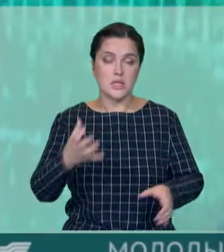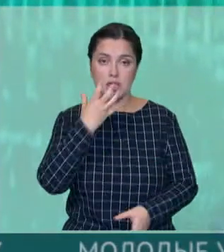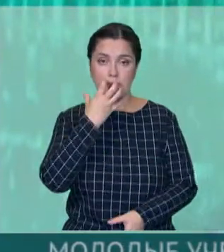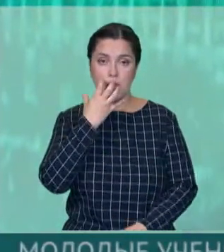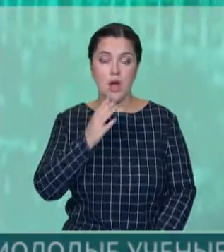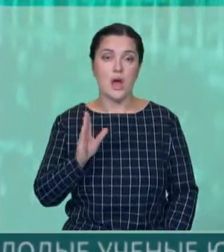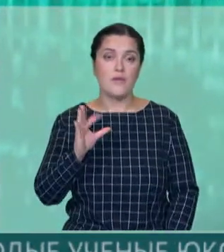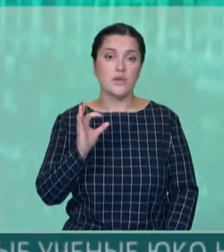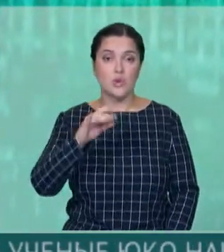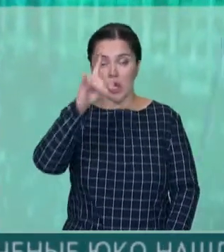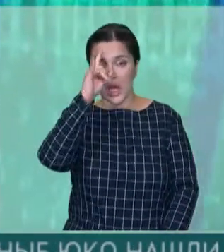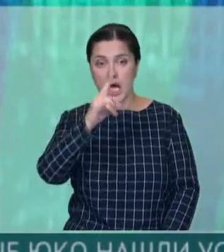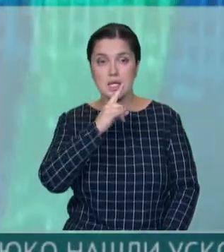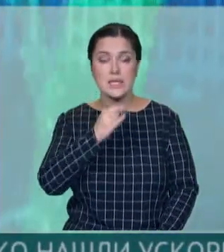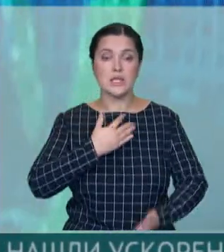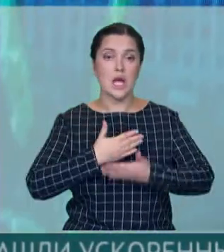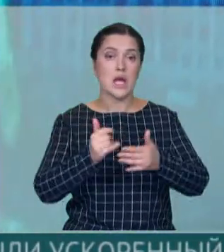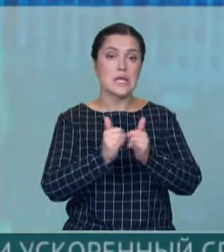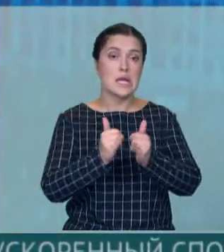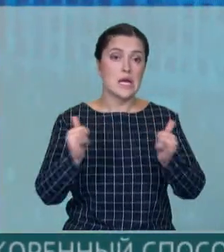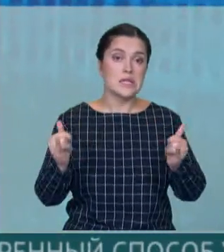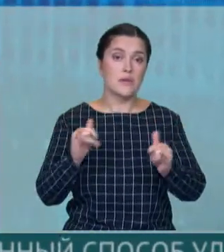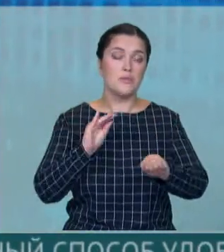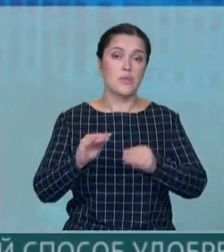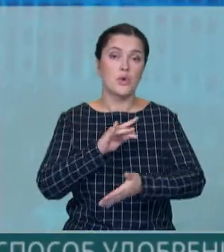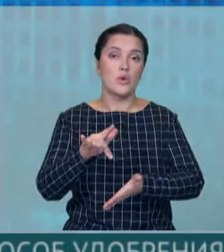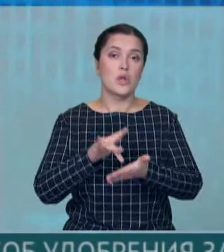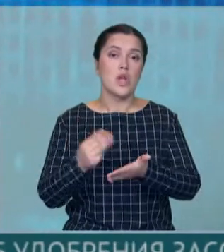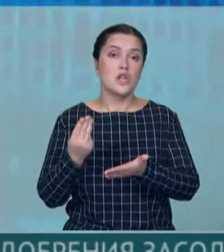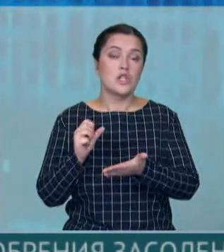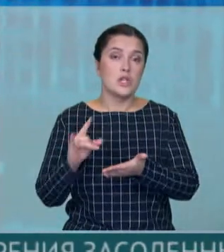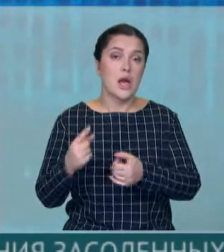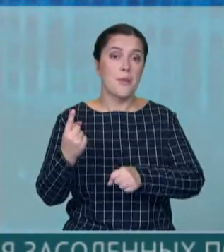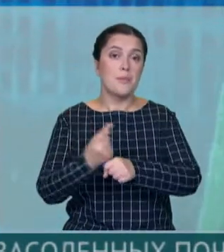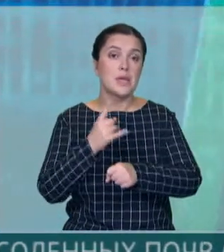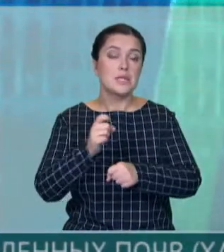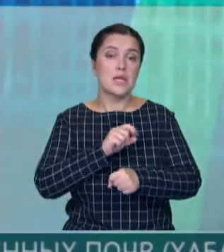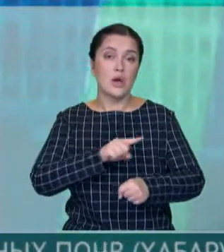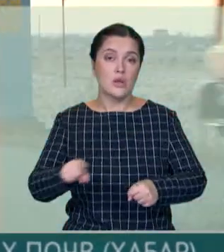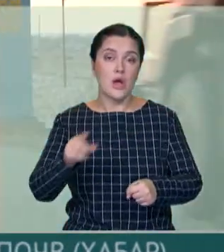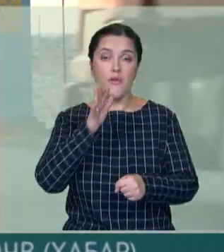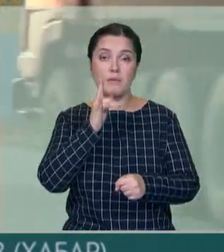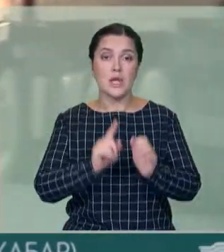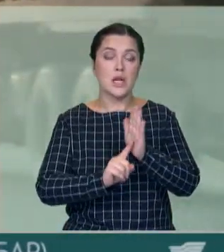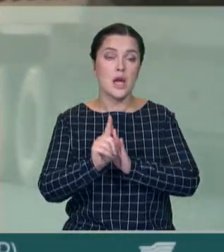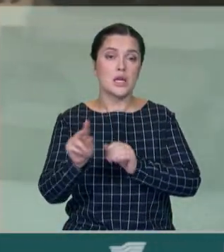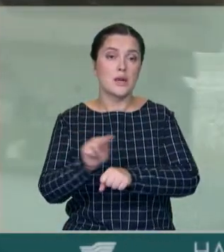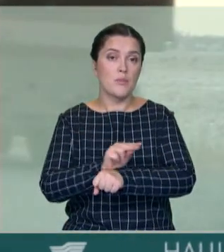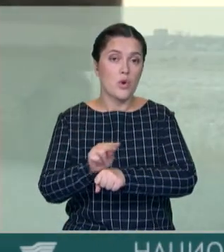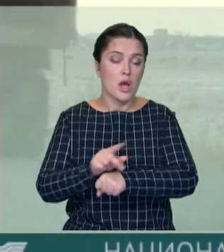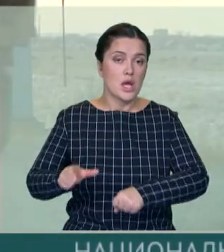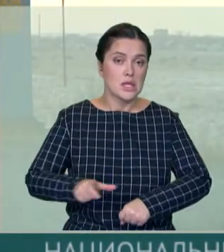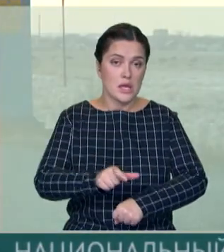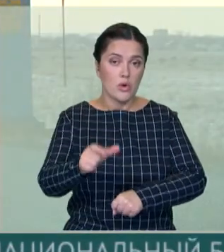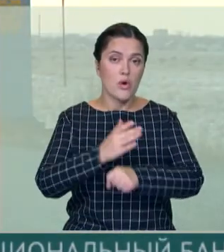В Восточном Казахстане активно развивается и благоустраивается город-шар. Впервые за долгие годы здесь начали ремонтировать дороги,